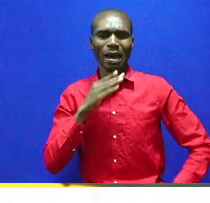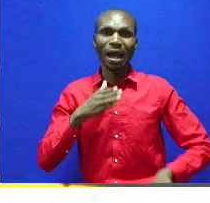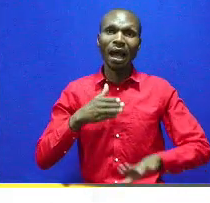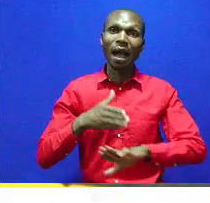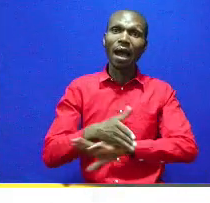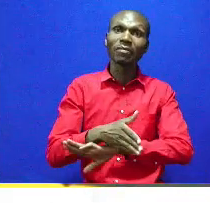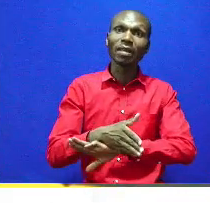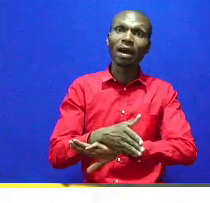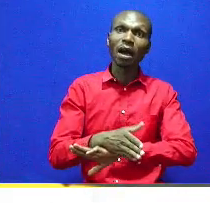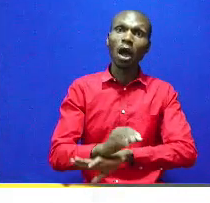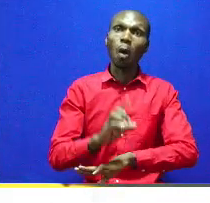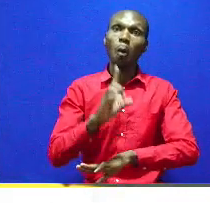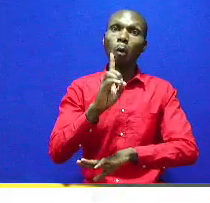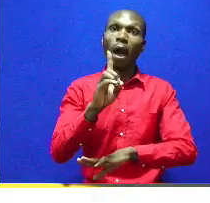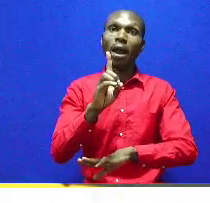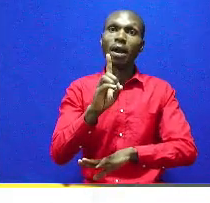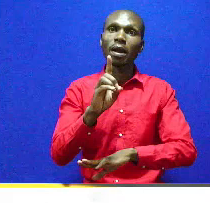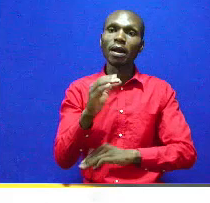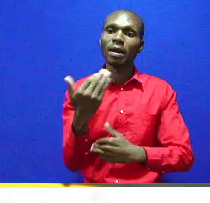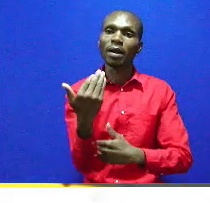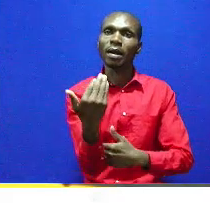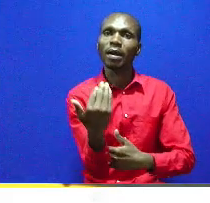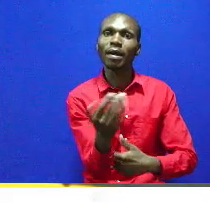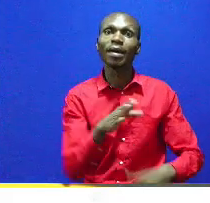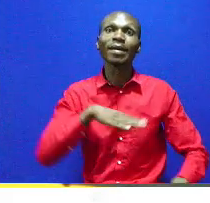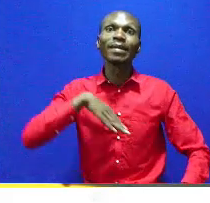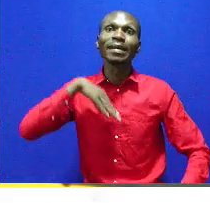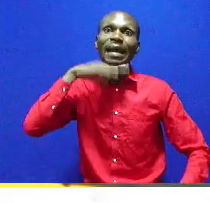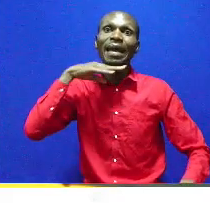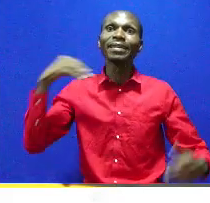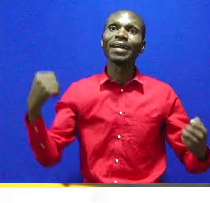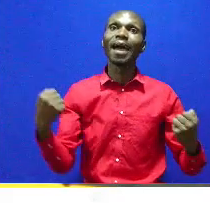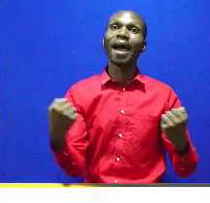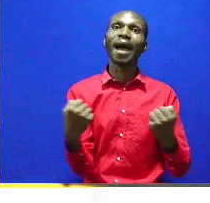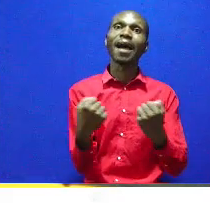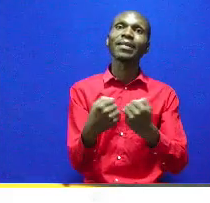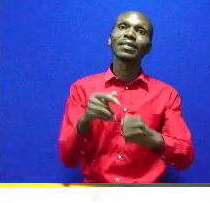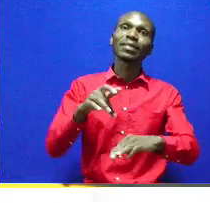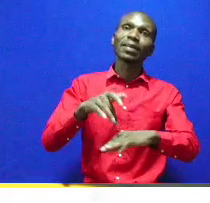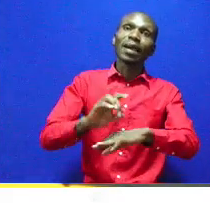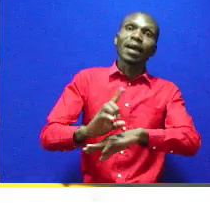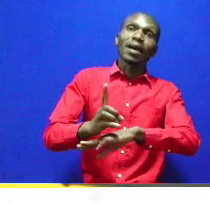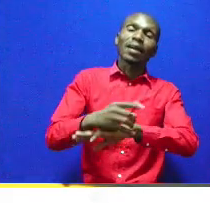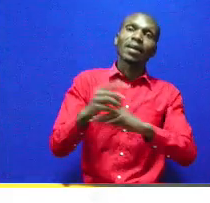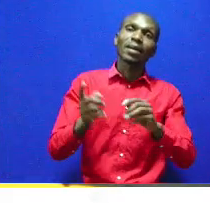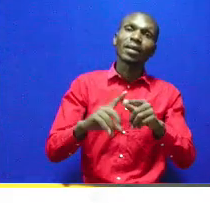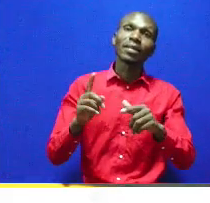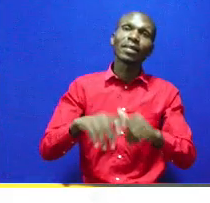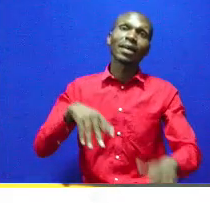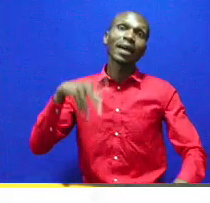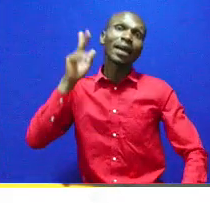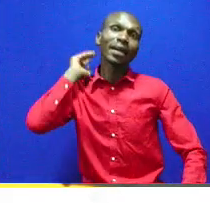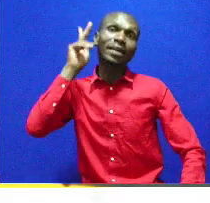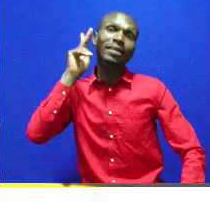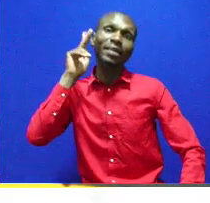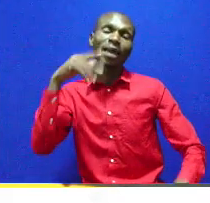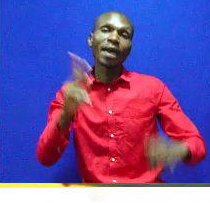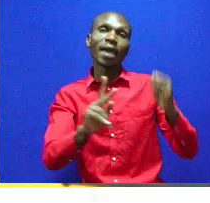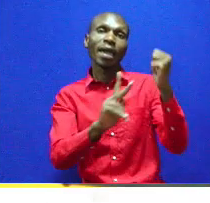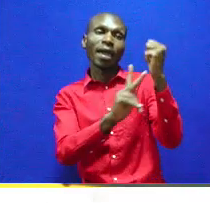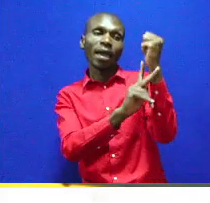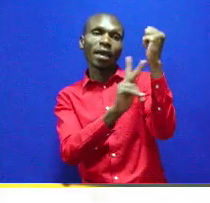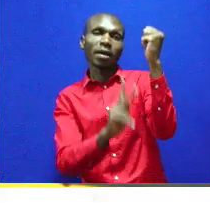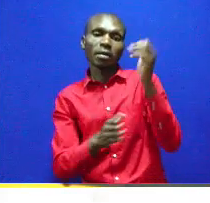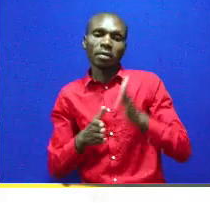sumbaskono obwe para uyobogo kwa ineki wa asa matuko abuango iga ase para ya Kisii kiroka umwana kanyora ukolire